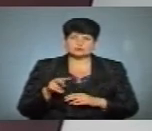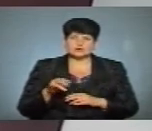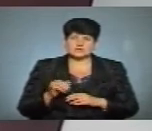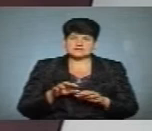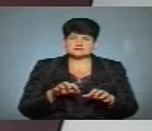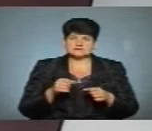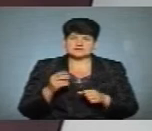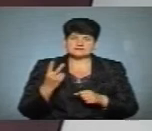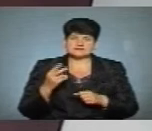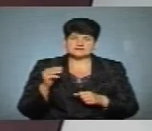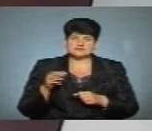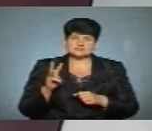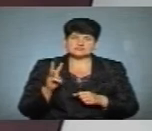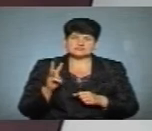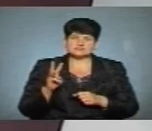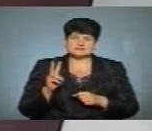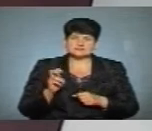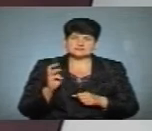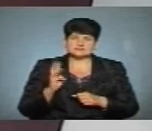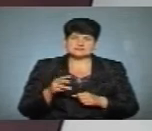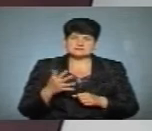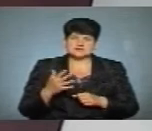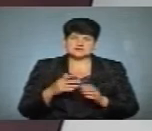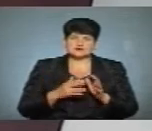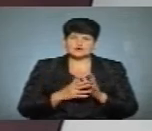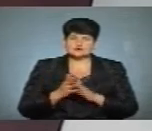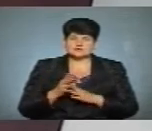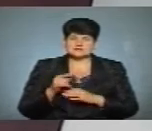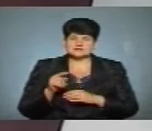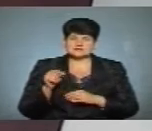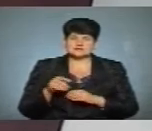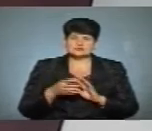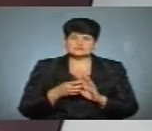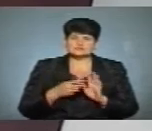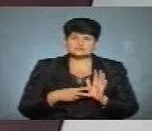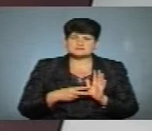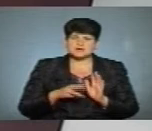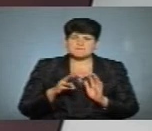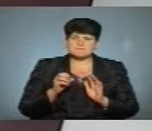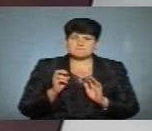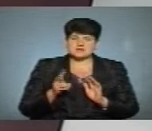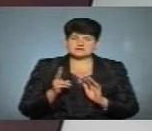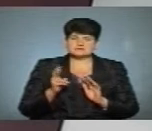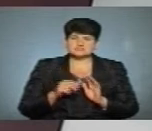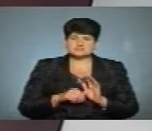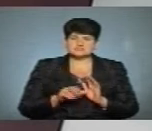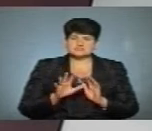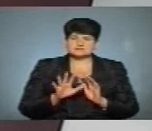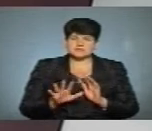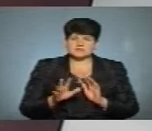вилучили 2235 рослин, з них 1970 маку та 265